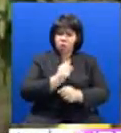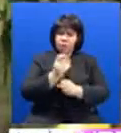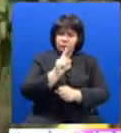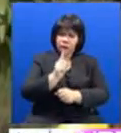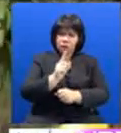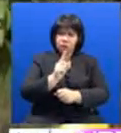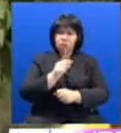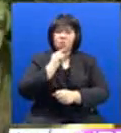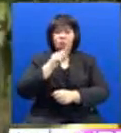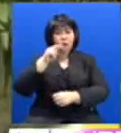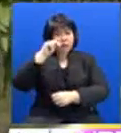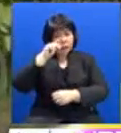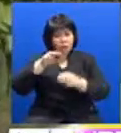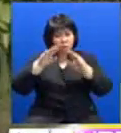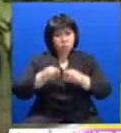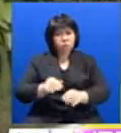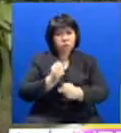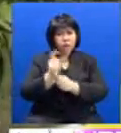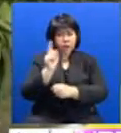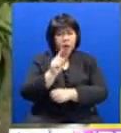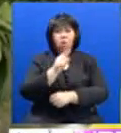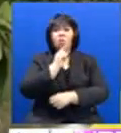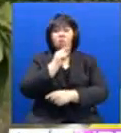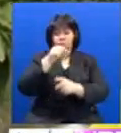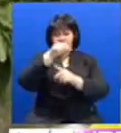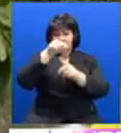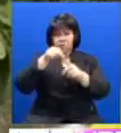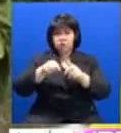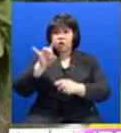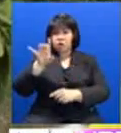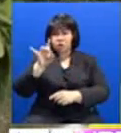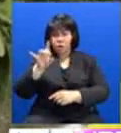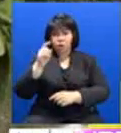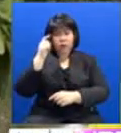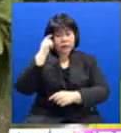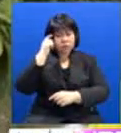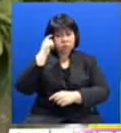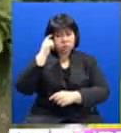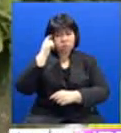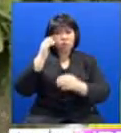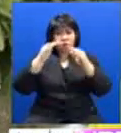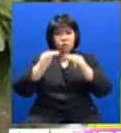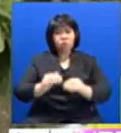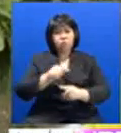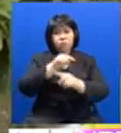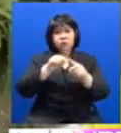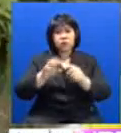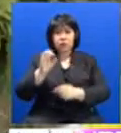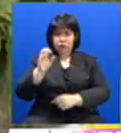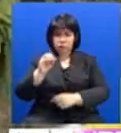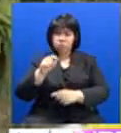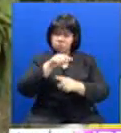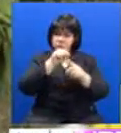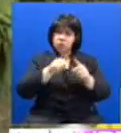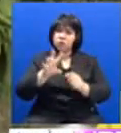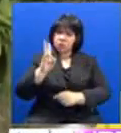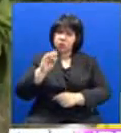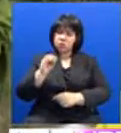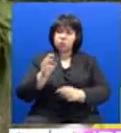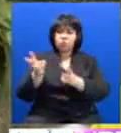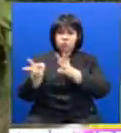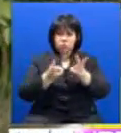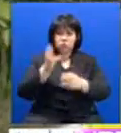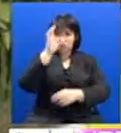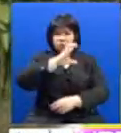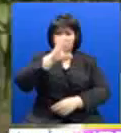รือว่าลดการใช้น้ำลดใช้น้ำจากประมาณ 100% เต็มที่เราต้องใช้ตลอดฤดูกาลเราก็ลดเหลือ 50% 70% ได้แล้วก็ต้องหาวิธีว่